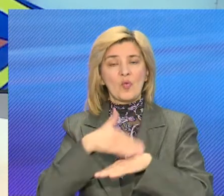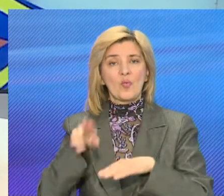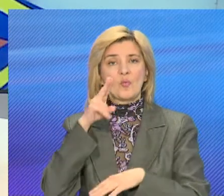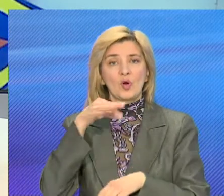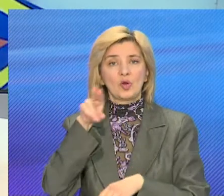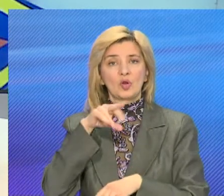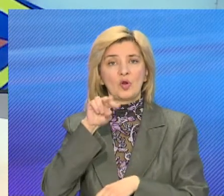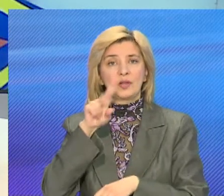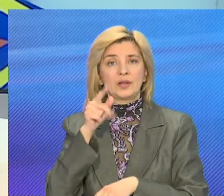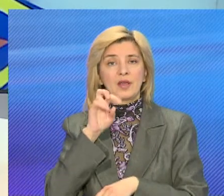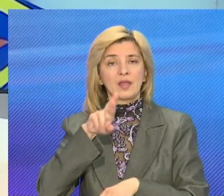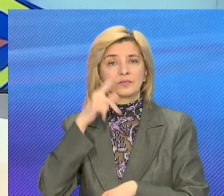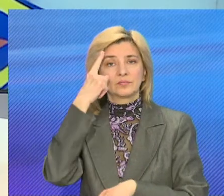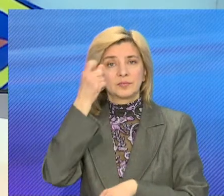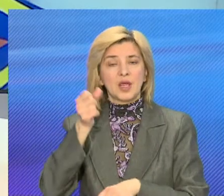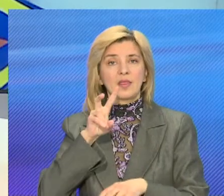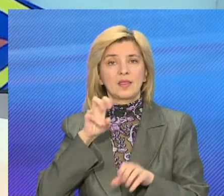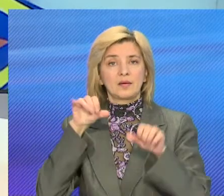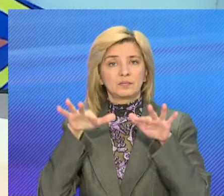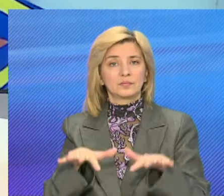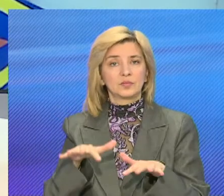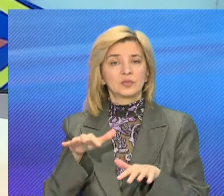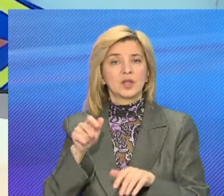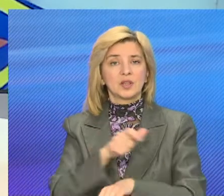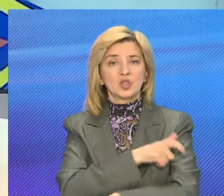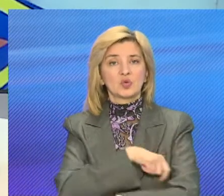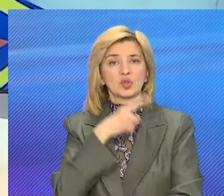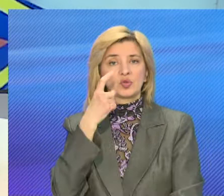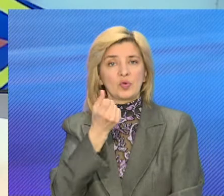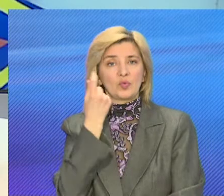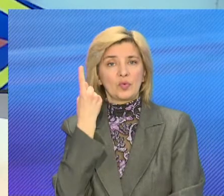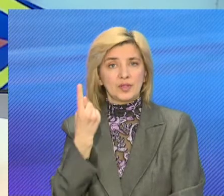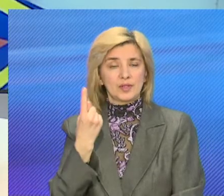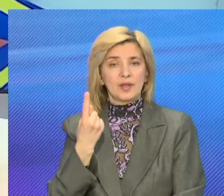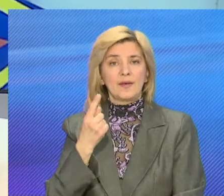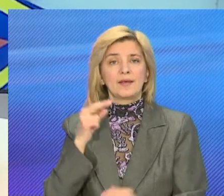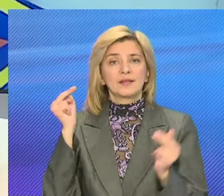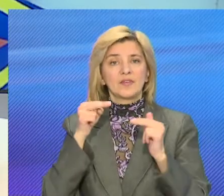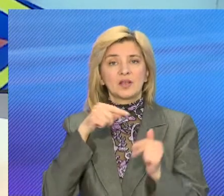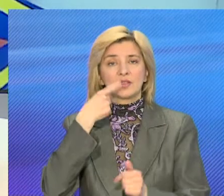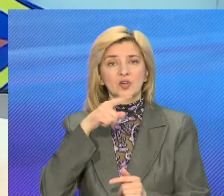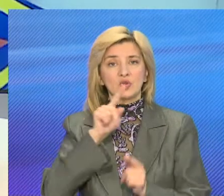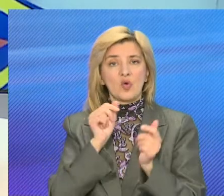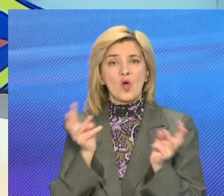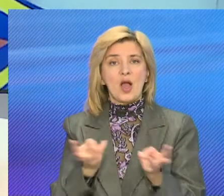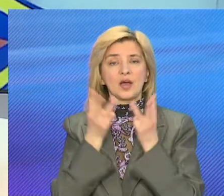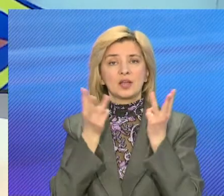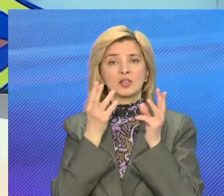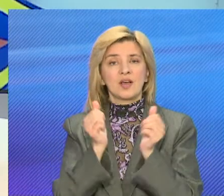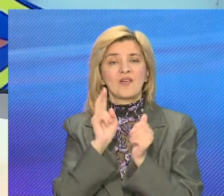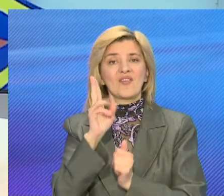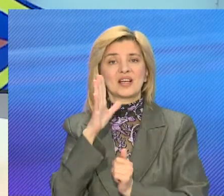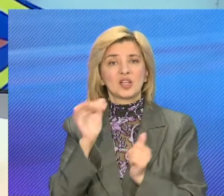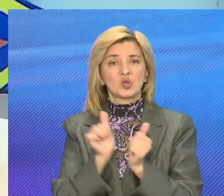Подольная у Гродні пройшло повідомлення на пульт дежурного службы 101. Светка рассказал, что горить кватера суседа, клубы дыму